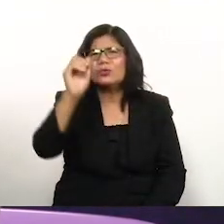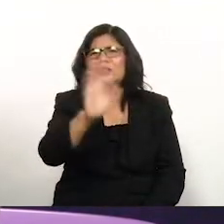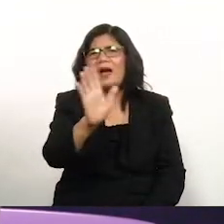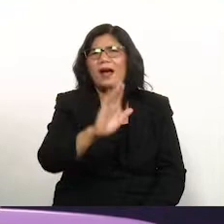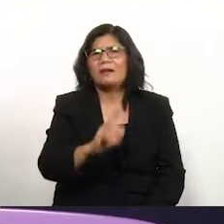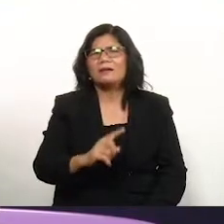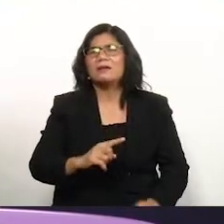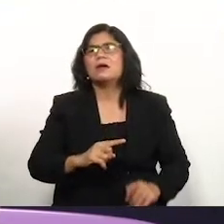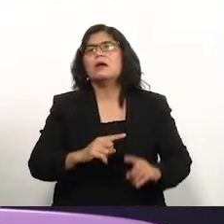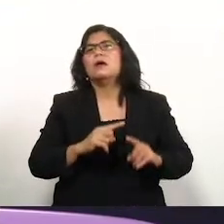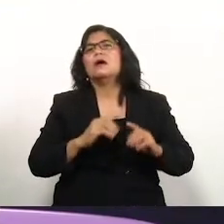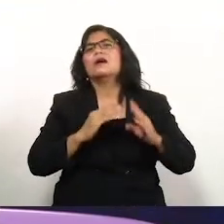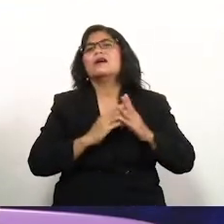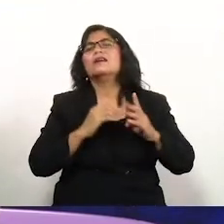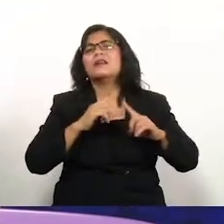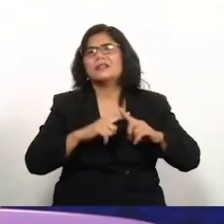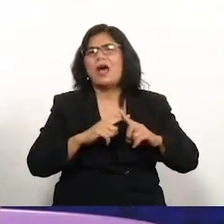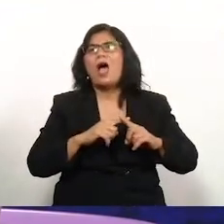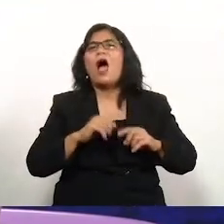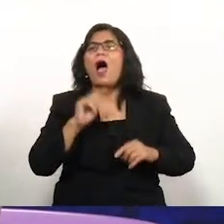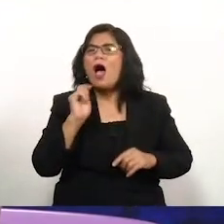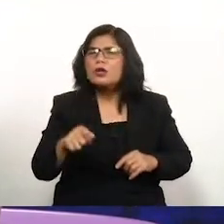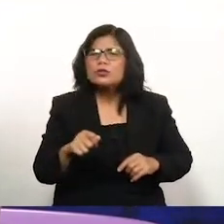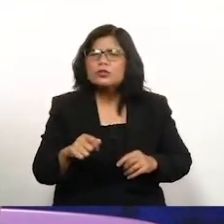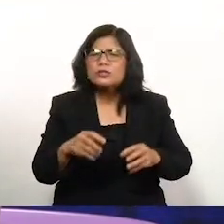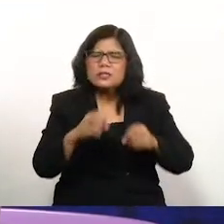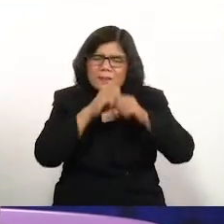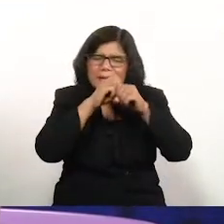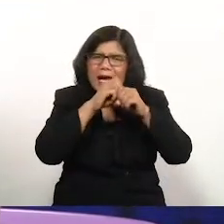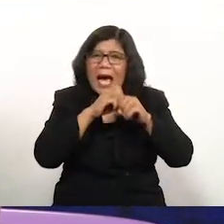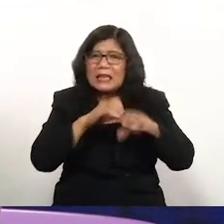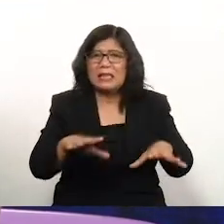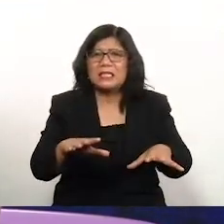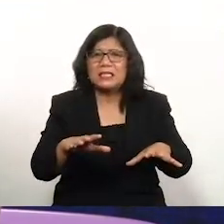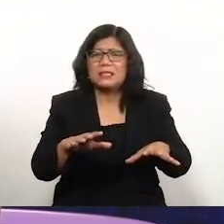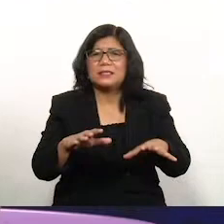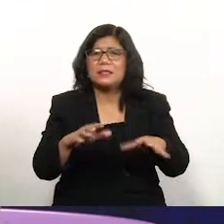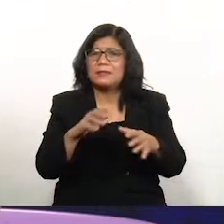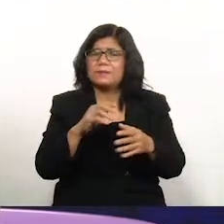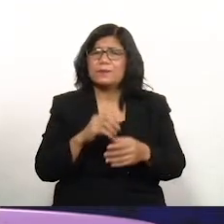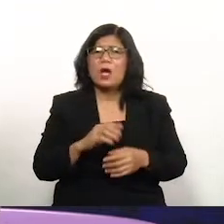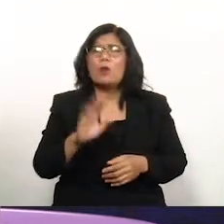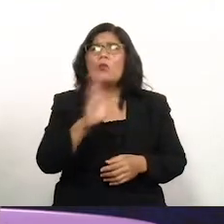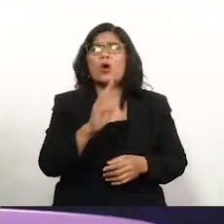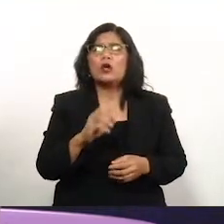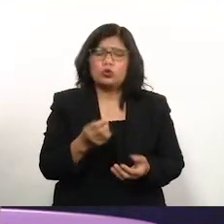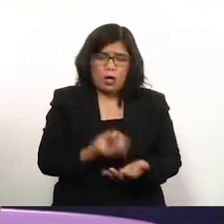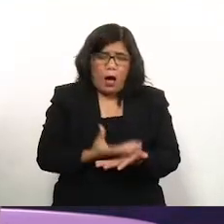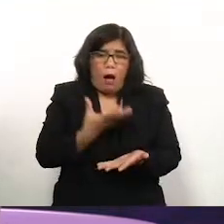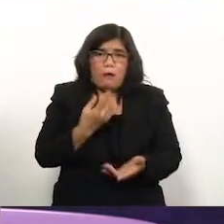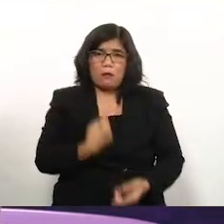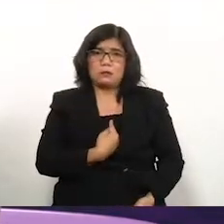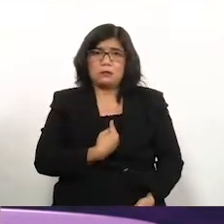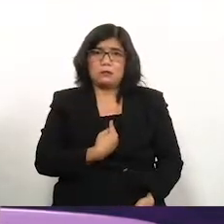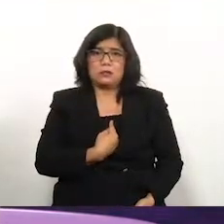the desert khas di flash Hai dreyar diberkati tapi bukan cuma percaya